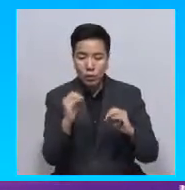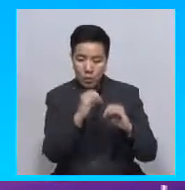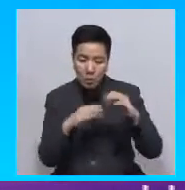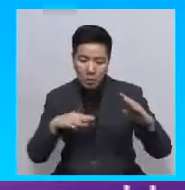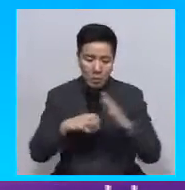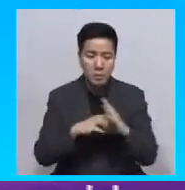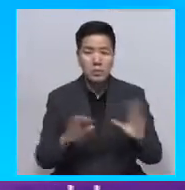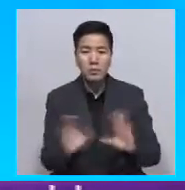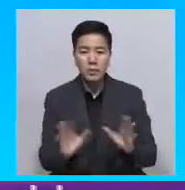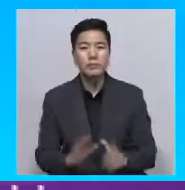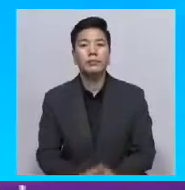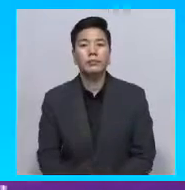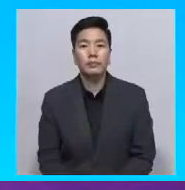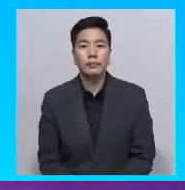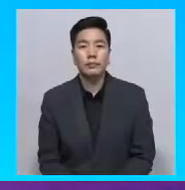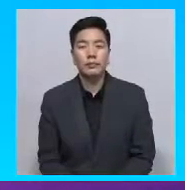ขึ้นอีกค่ะ